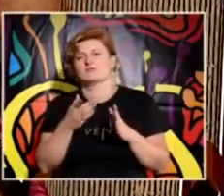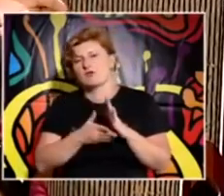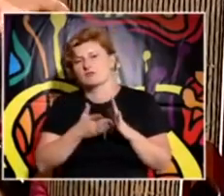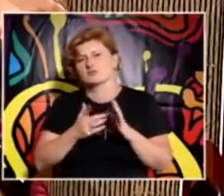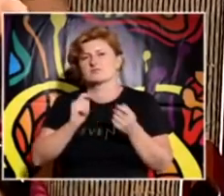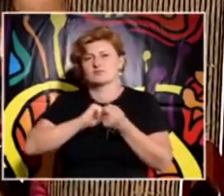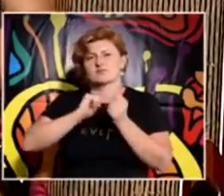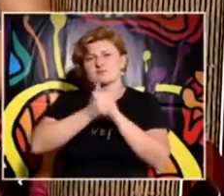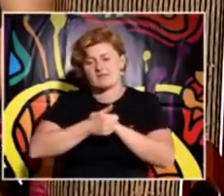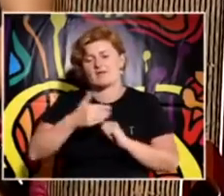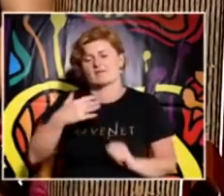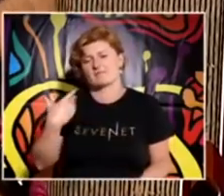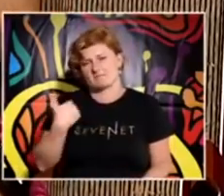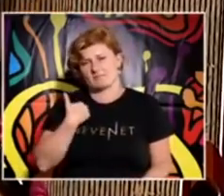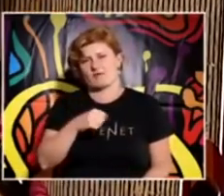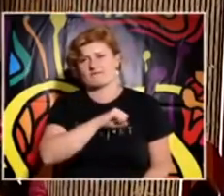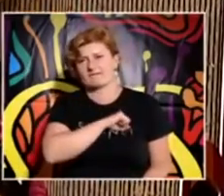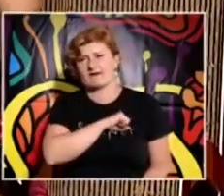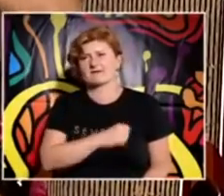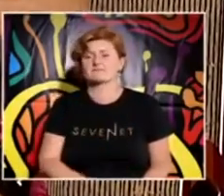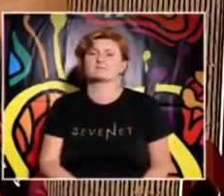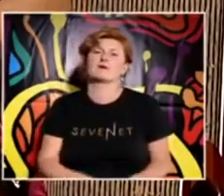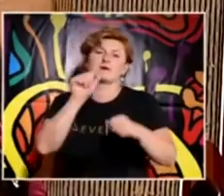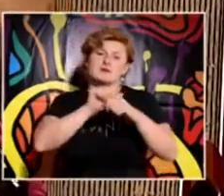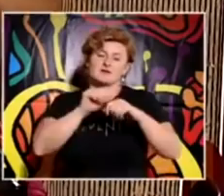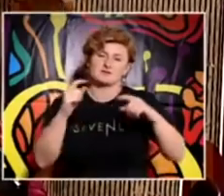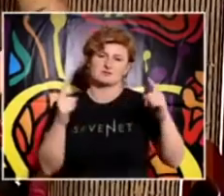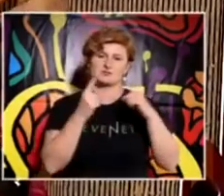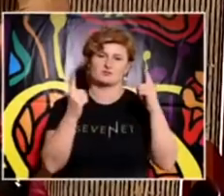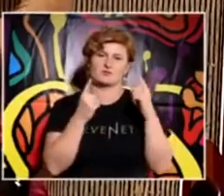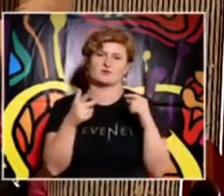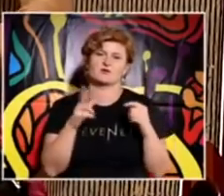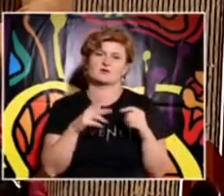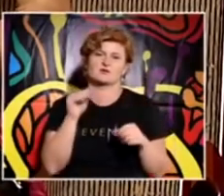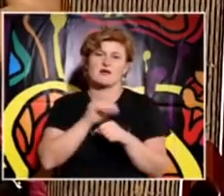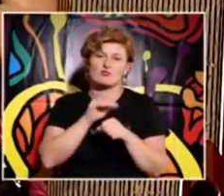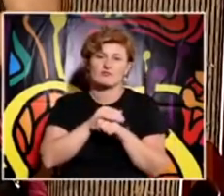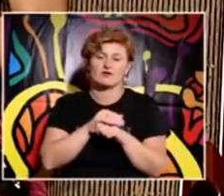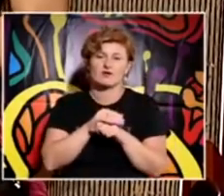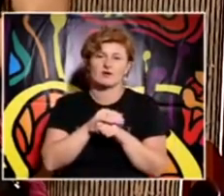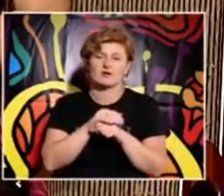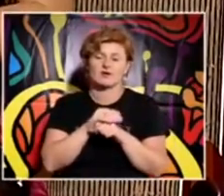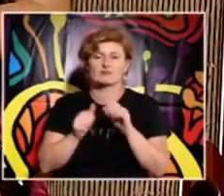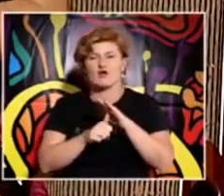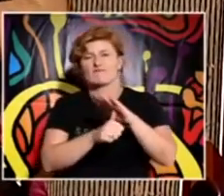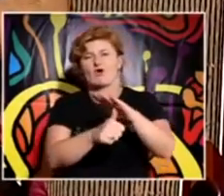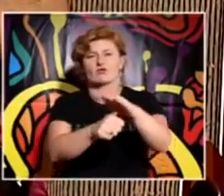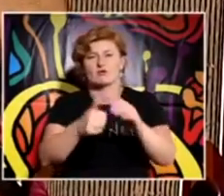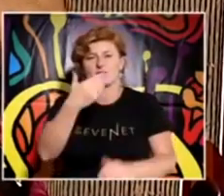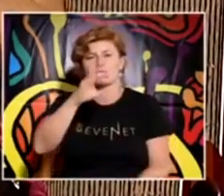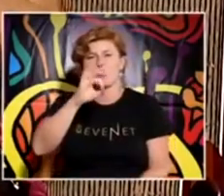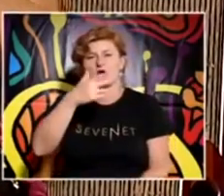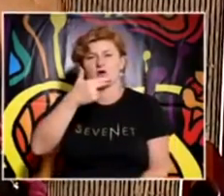zmiana była też fajna. Ale też zdarzały się takie sytuacje, gdzie na przykład zamówiliśmy przewodnika w Mongolii i